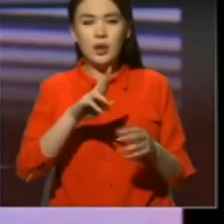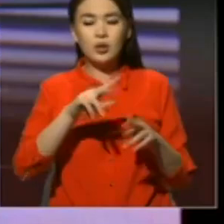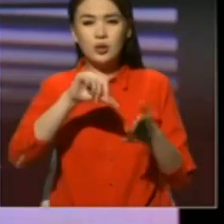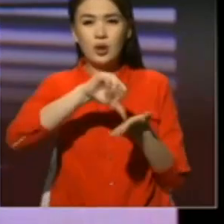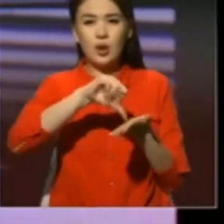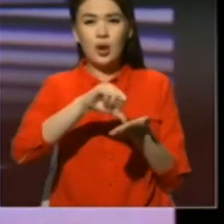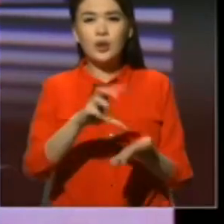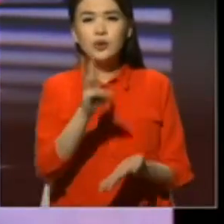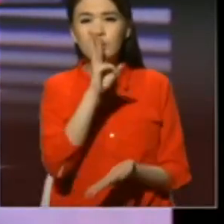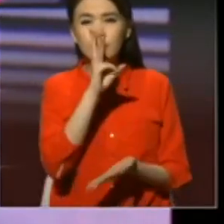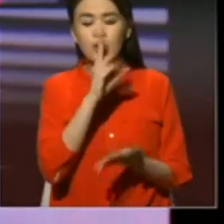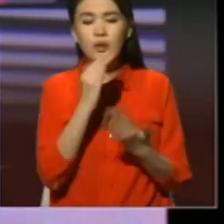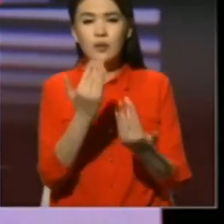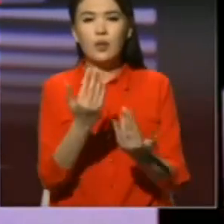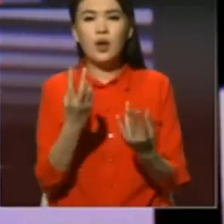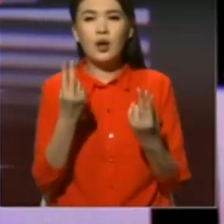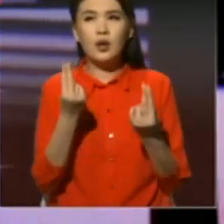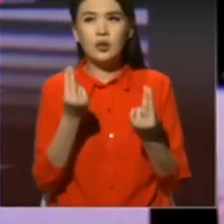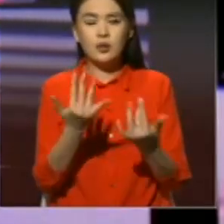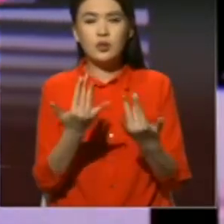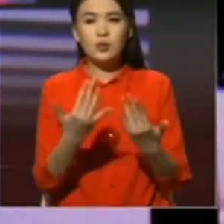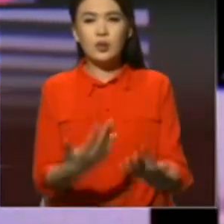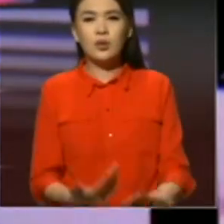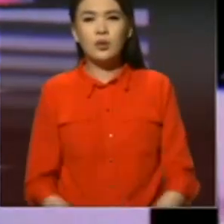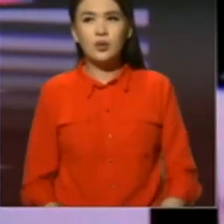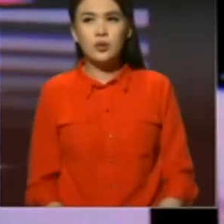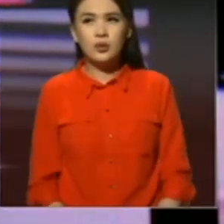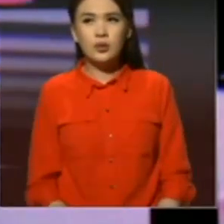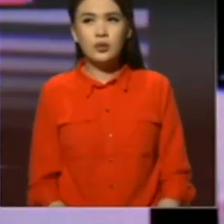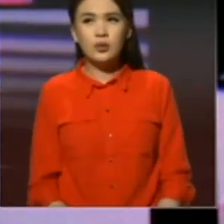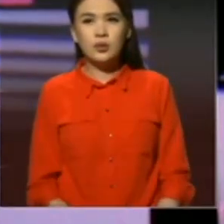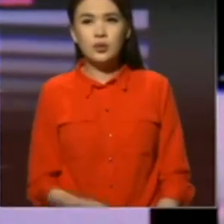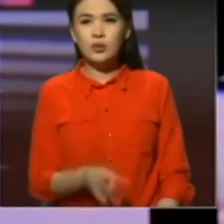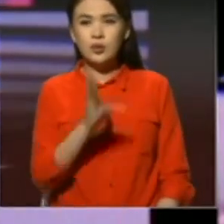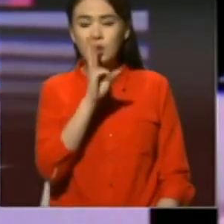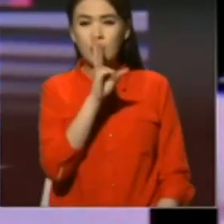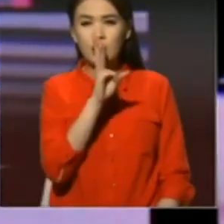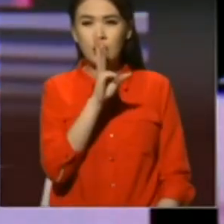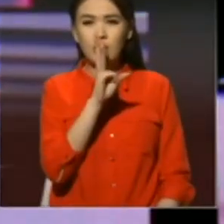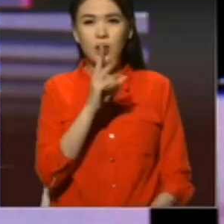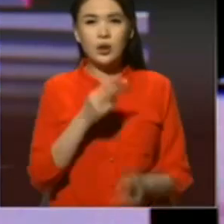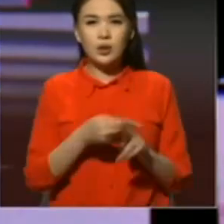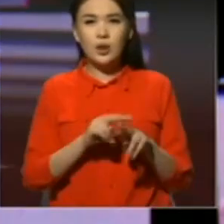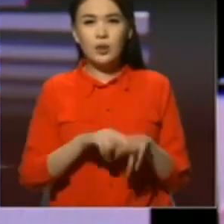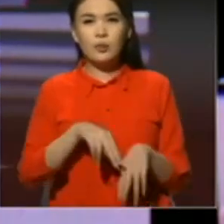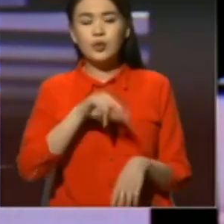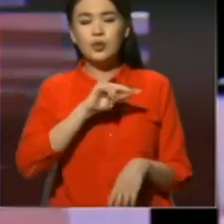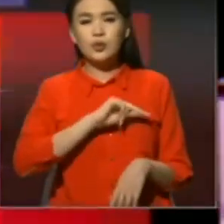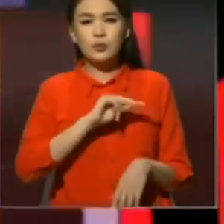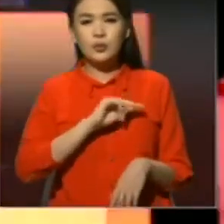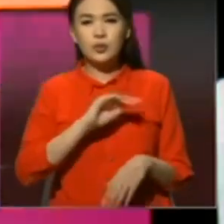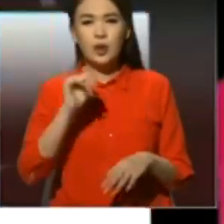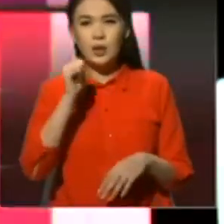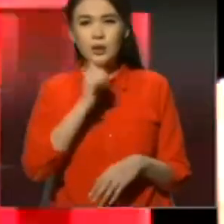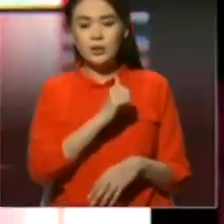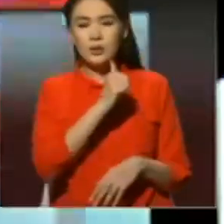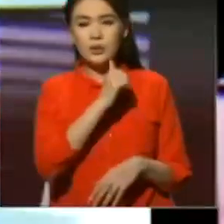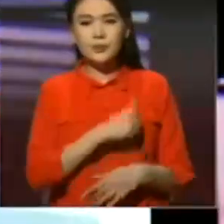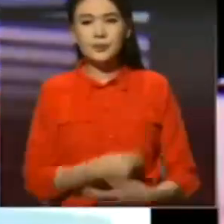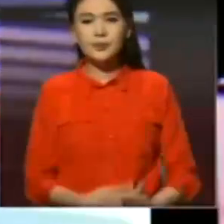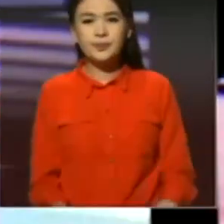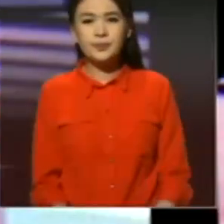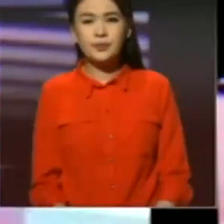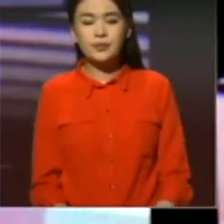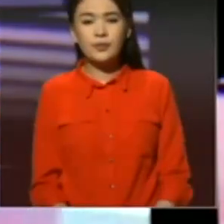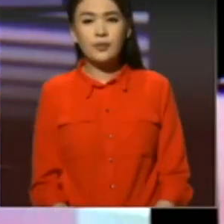Сіздің жалақыңыз қанша алып отырған? Жалақы бұл жұмысымда, иә, жоқ. Сол сұрап отырмын ғой, айтайын. Иә, иә.